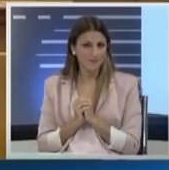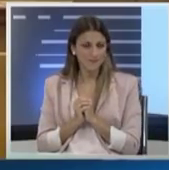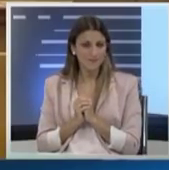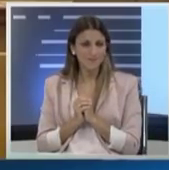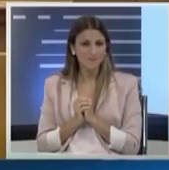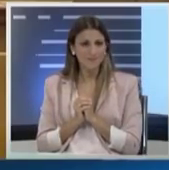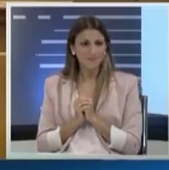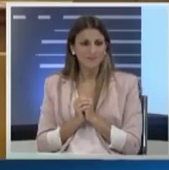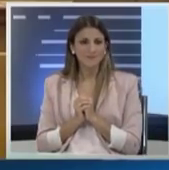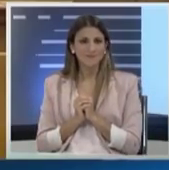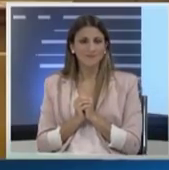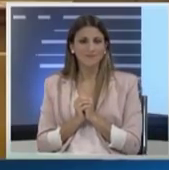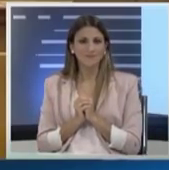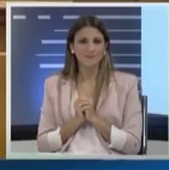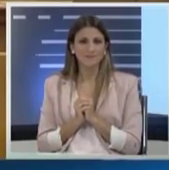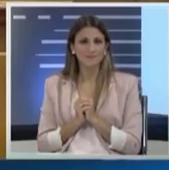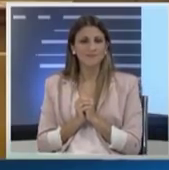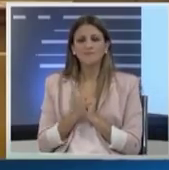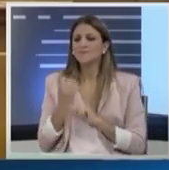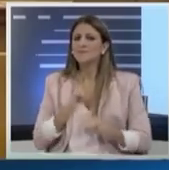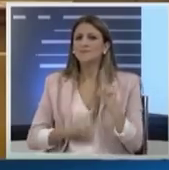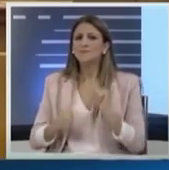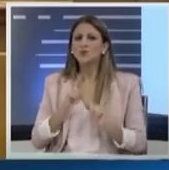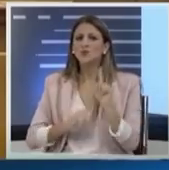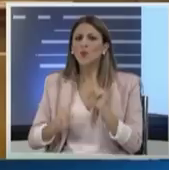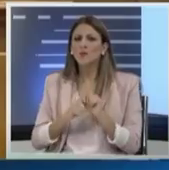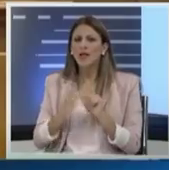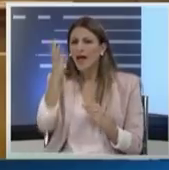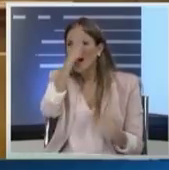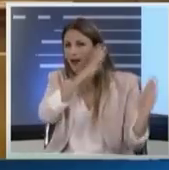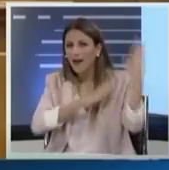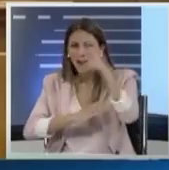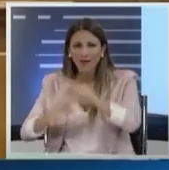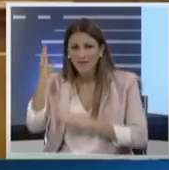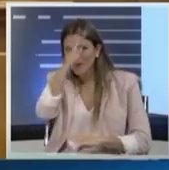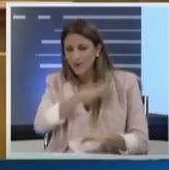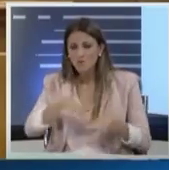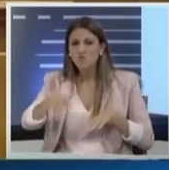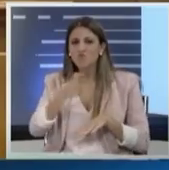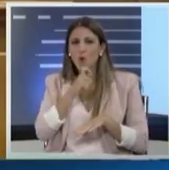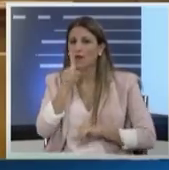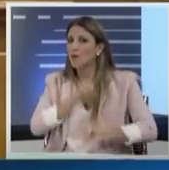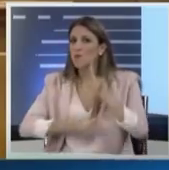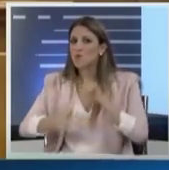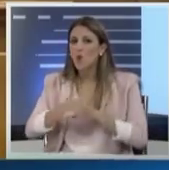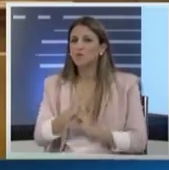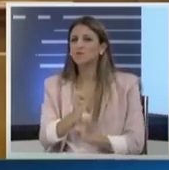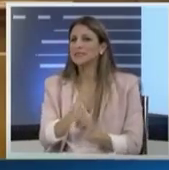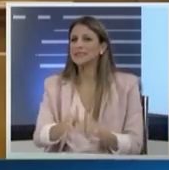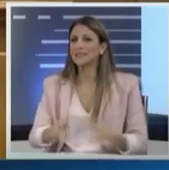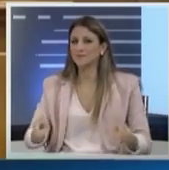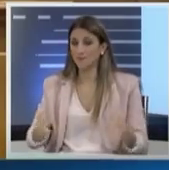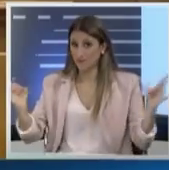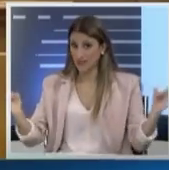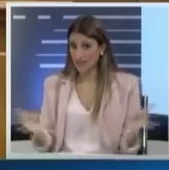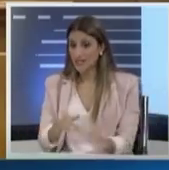Και ποιο είναι, αν θέλετε, το τυράκι αυτής της κρυφής πολιτικής ατζέντας, του δημιουργικού σοκ, ότι αν την